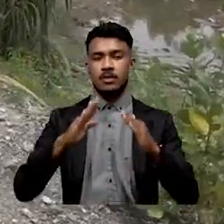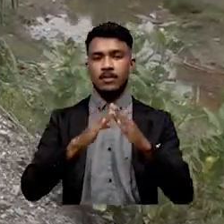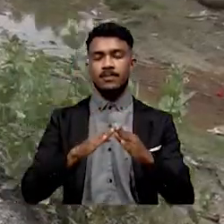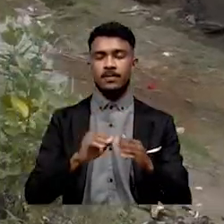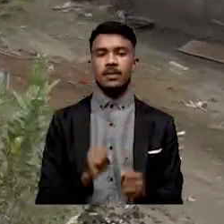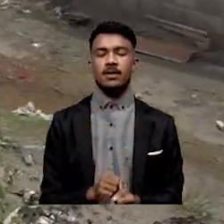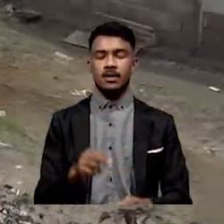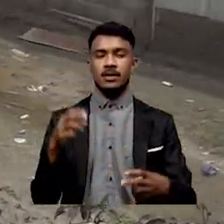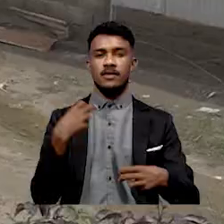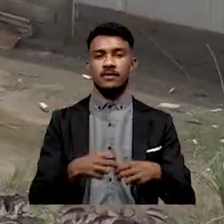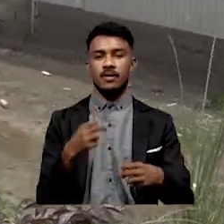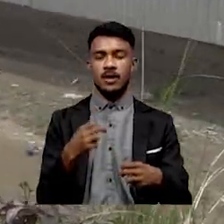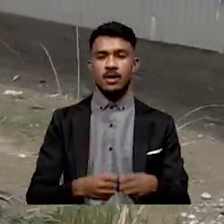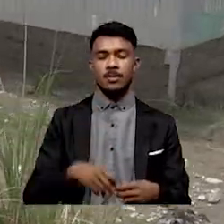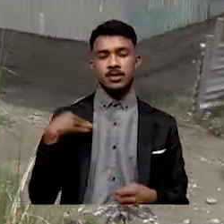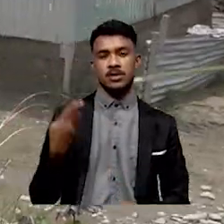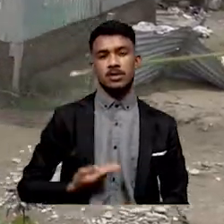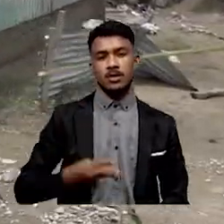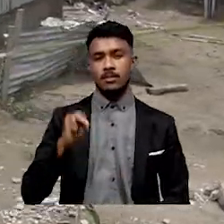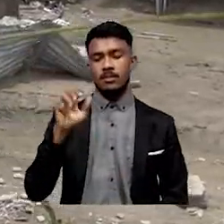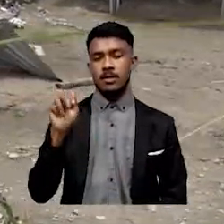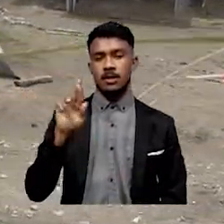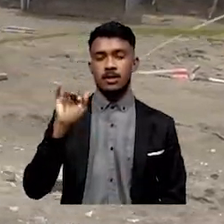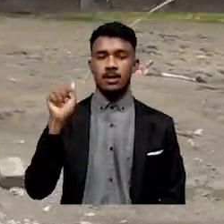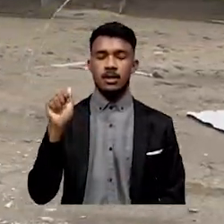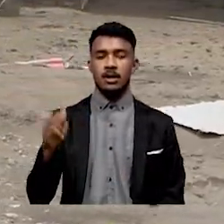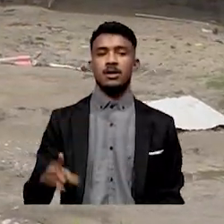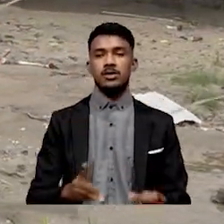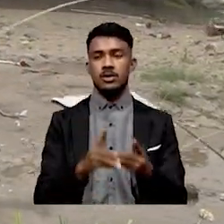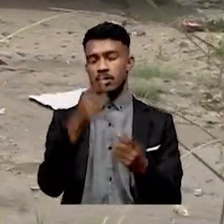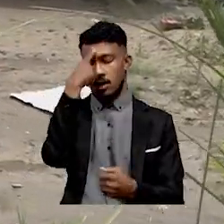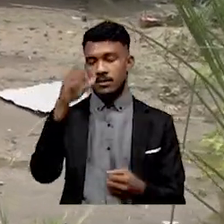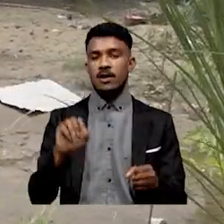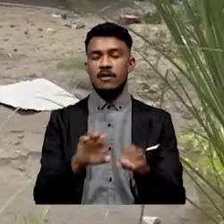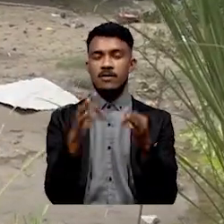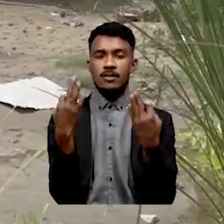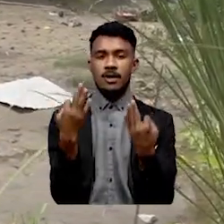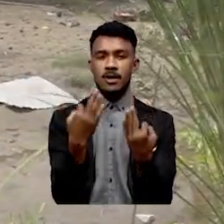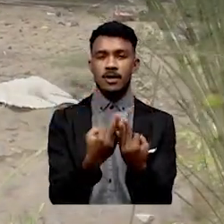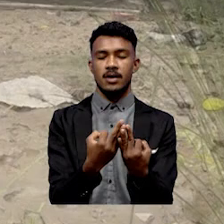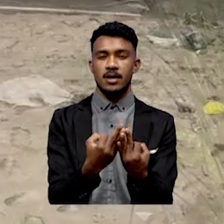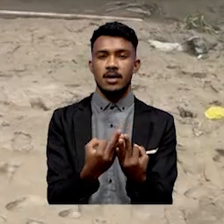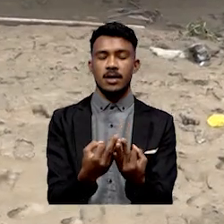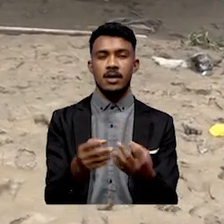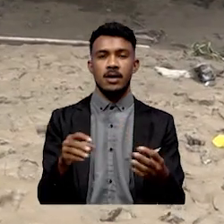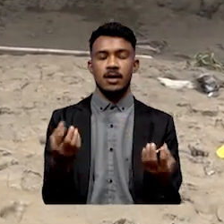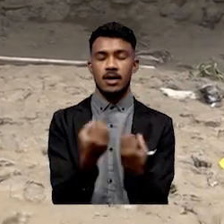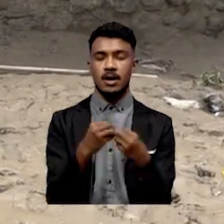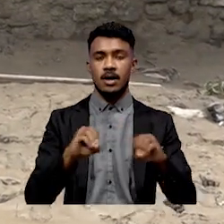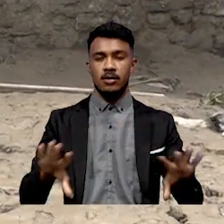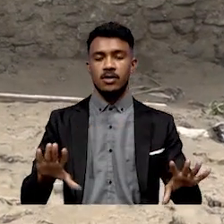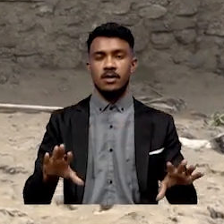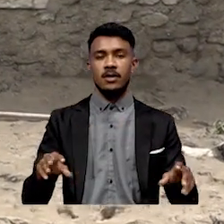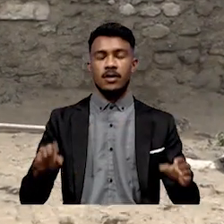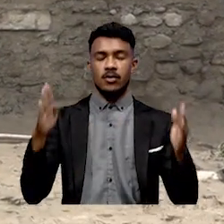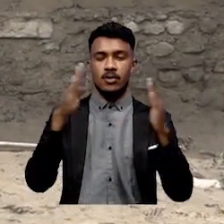dificuldade ne be senhora maria hasorune todang tamba familia ne lakon tiha ona sireni hela fating iha lorong hat fulan